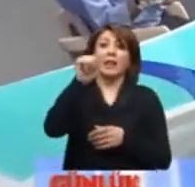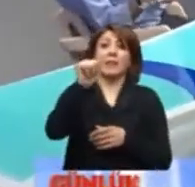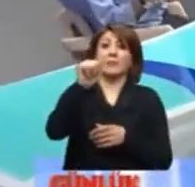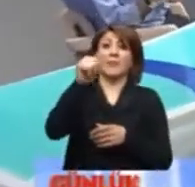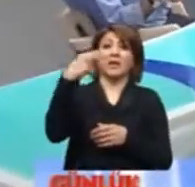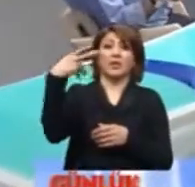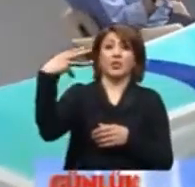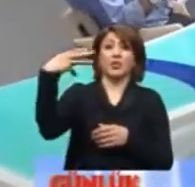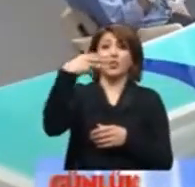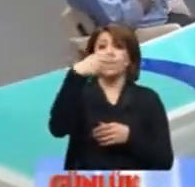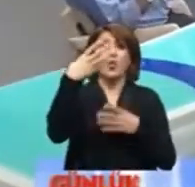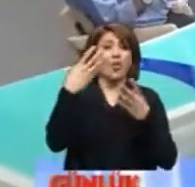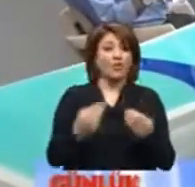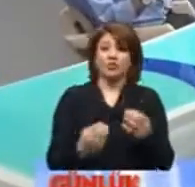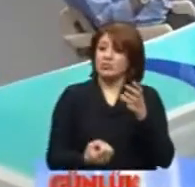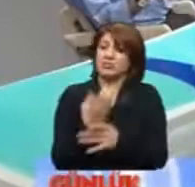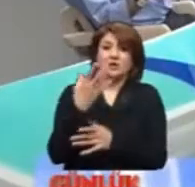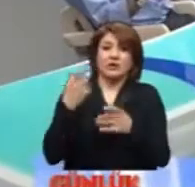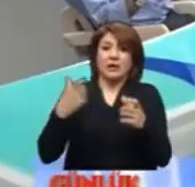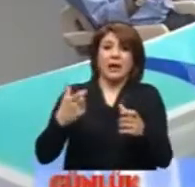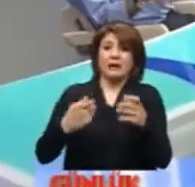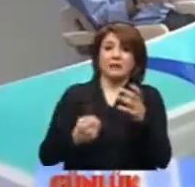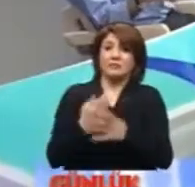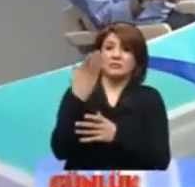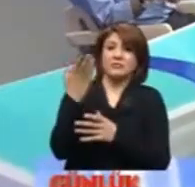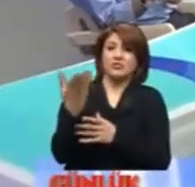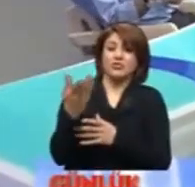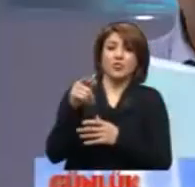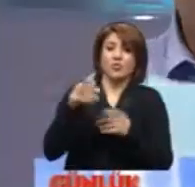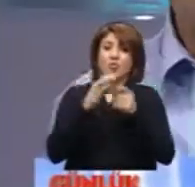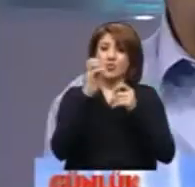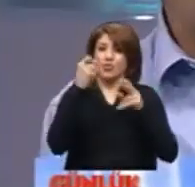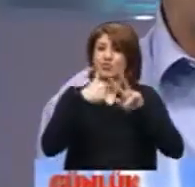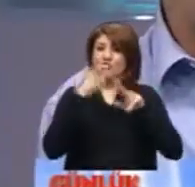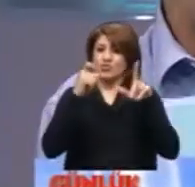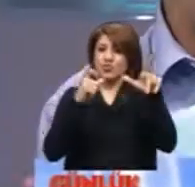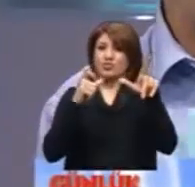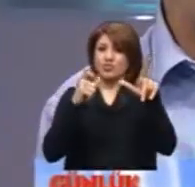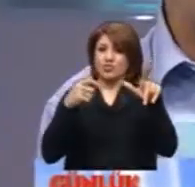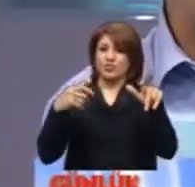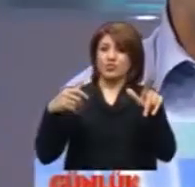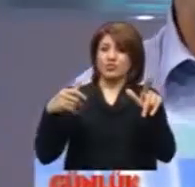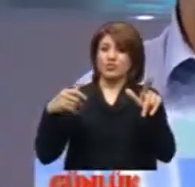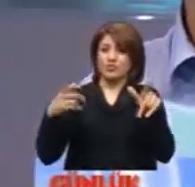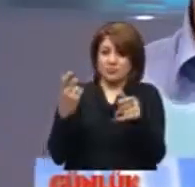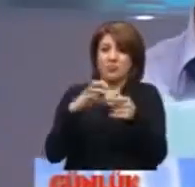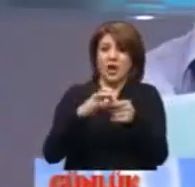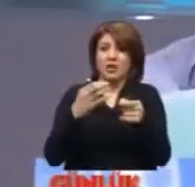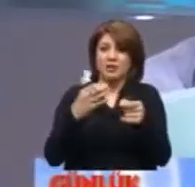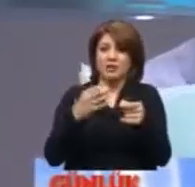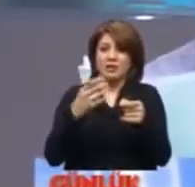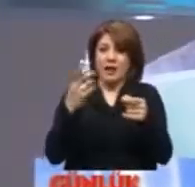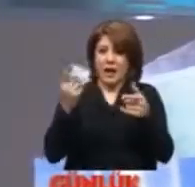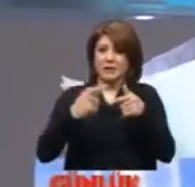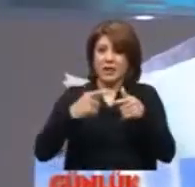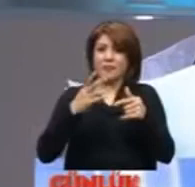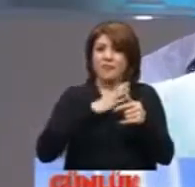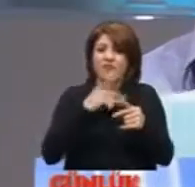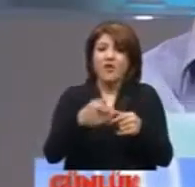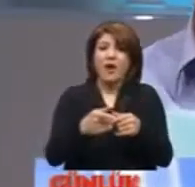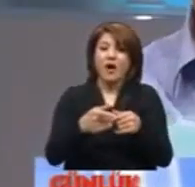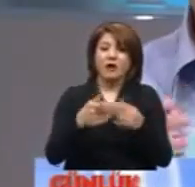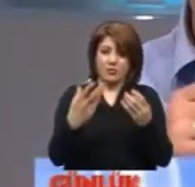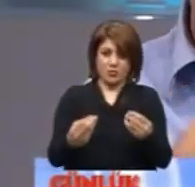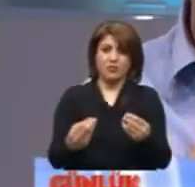euro o buzulun bedeli? Bu bedelleri mi var buzulların? Kalitelisi var bunun. Bu daha güzel. Arkadaki 10 bin euro.